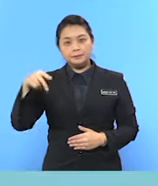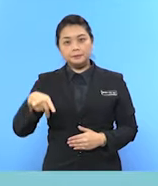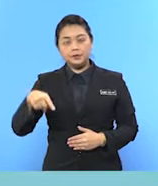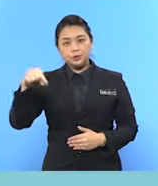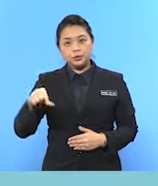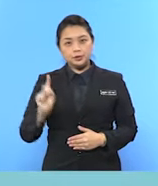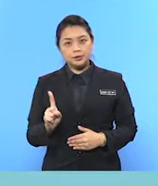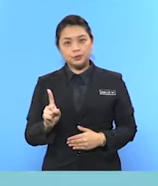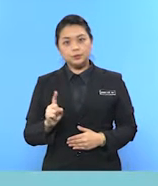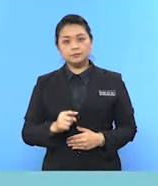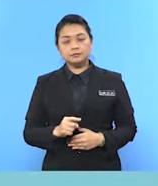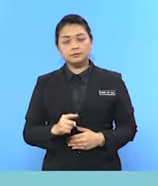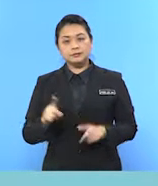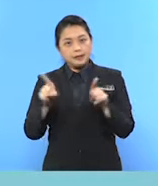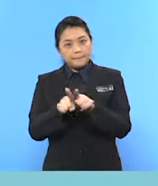Merujuk kepada segitiga